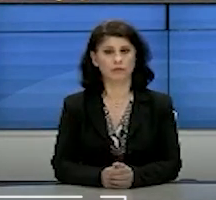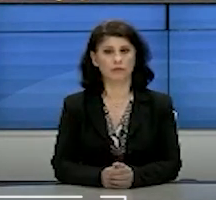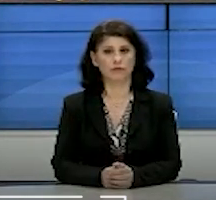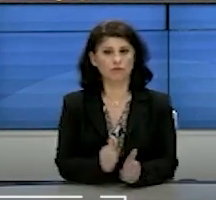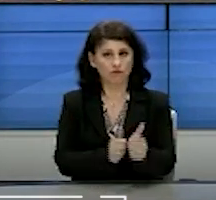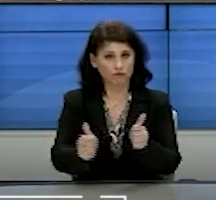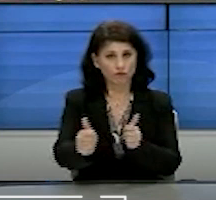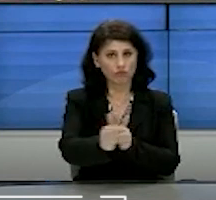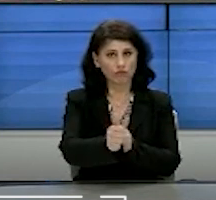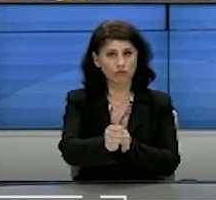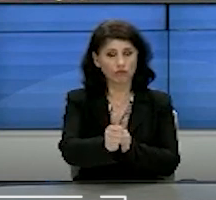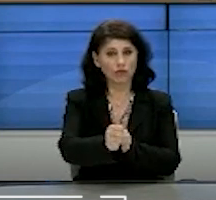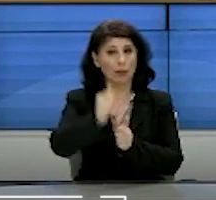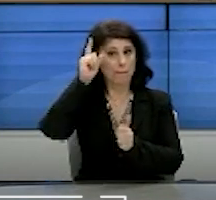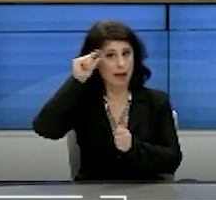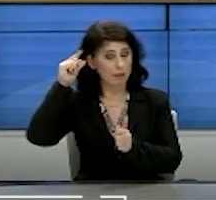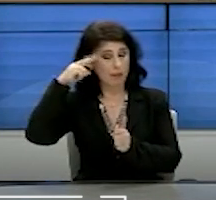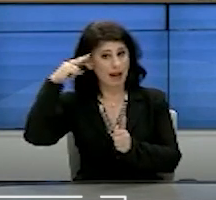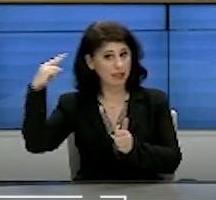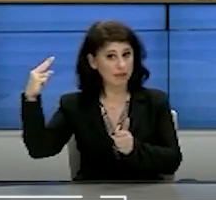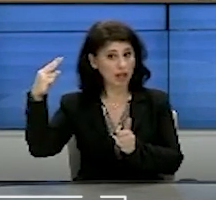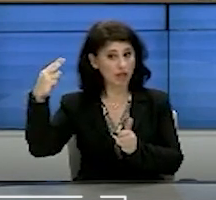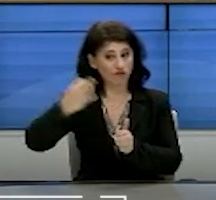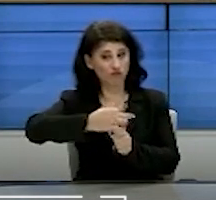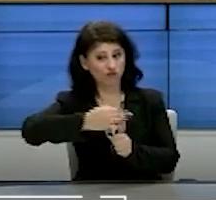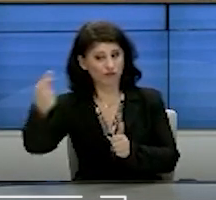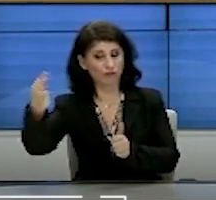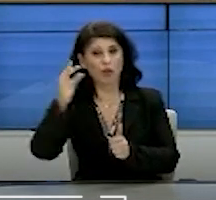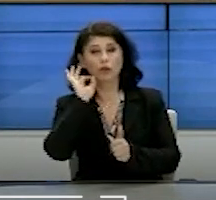την ακαδημαϊκή αριστεία ως